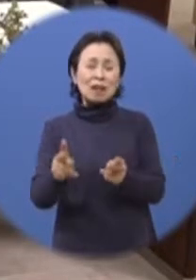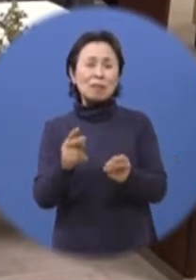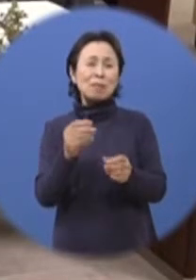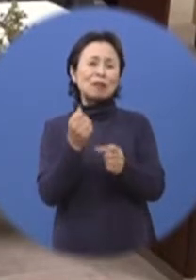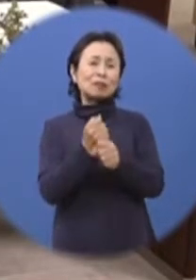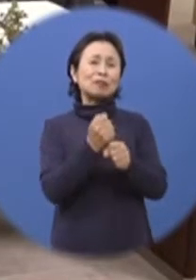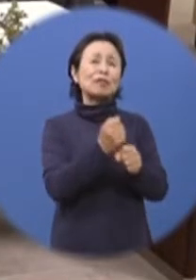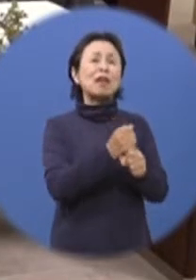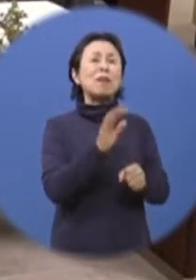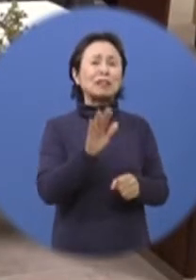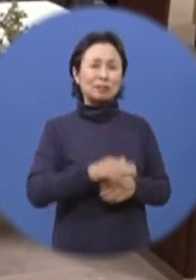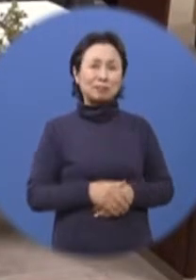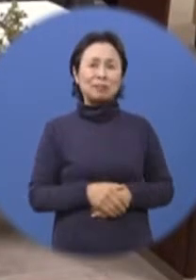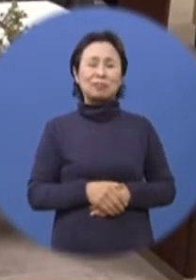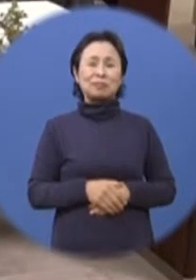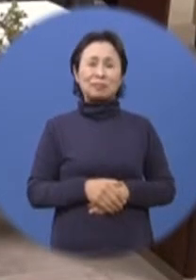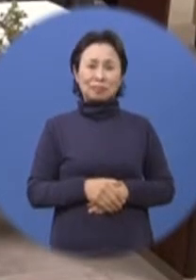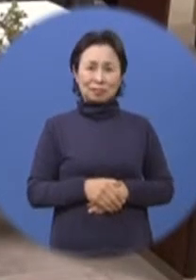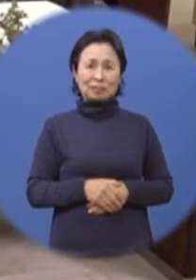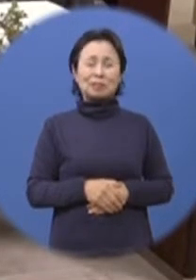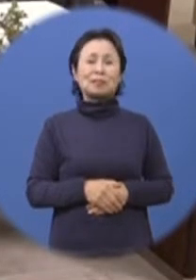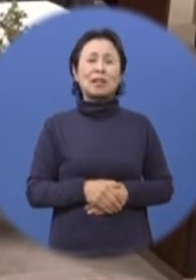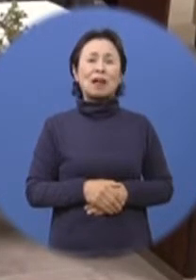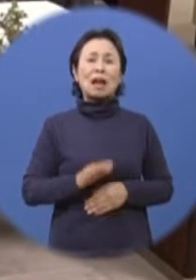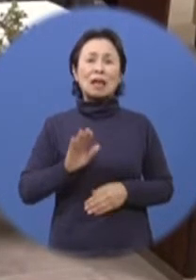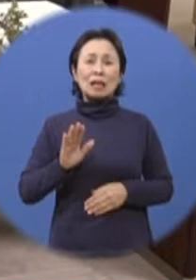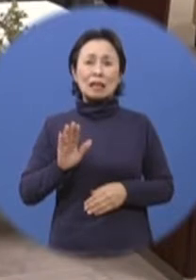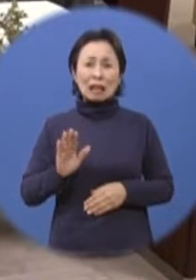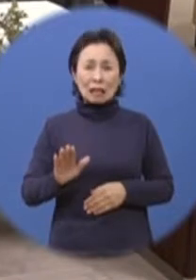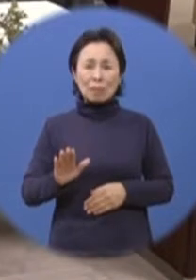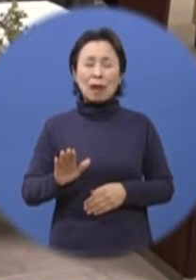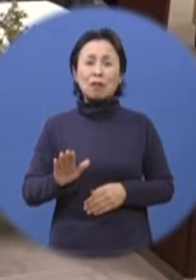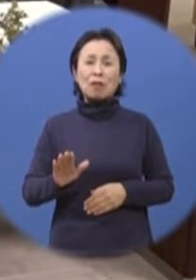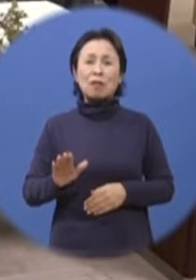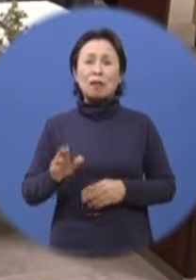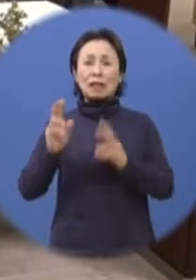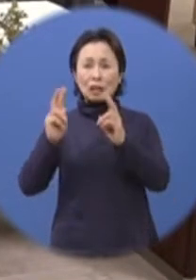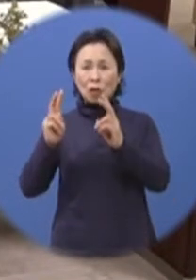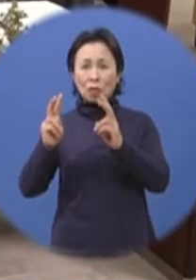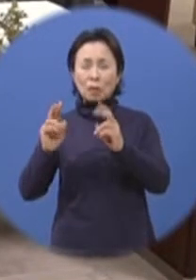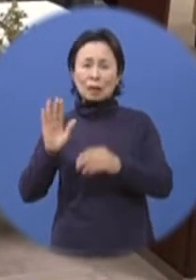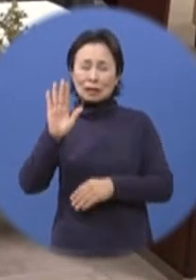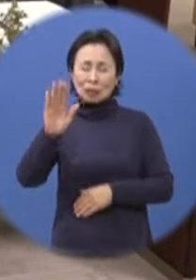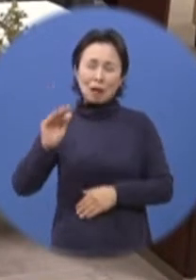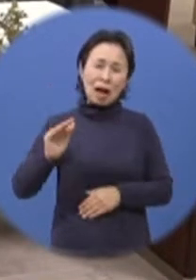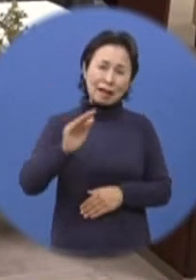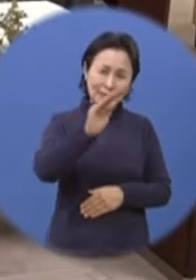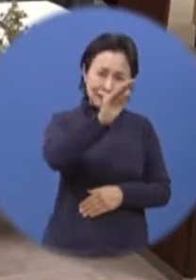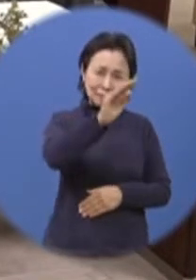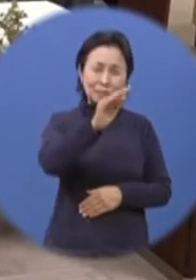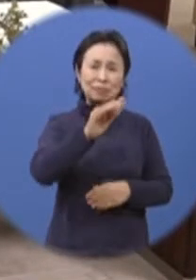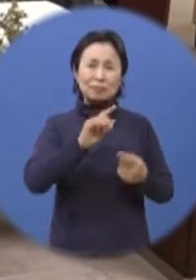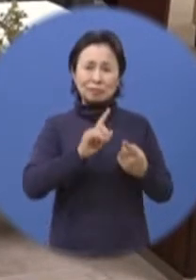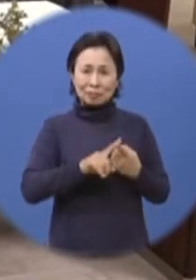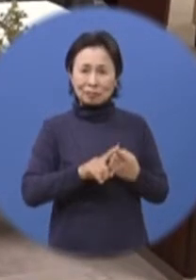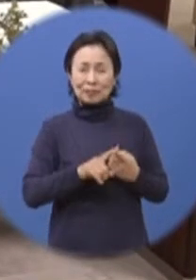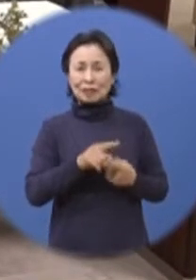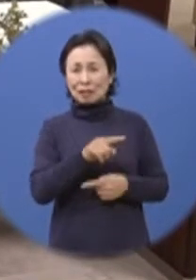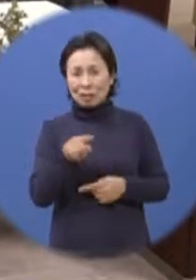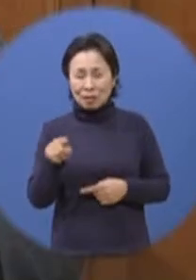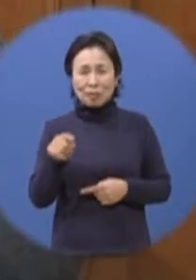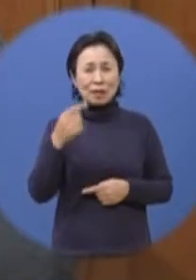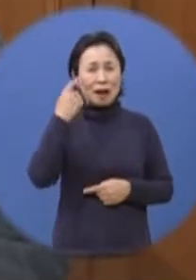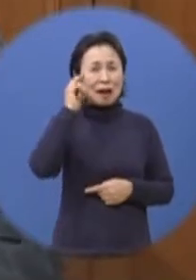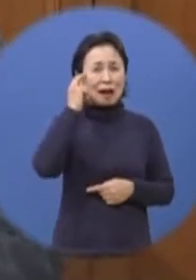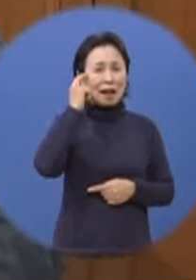いこうと今ある企業もそのさらにどっかへ発展する可能性は横の方にもないかなあっていうのは考え